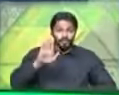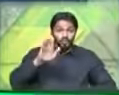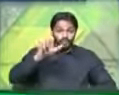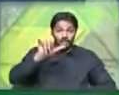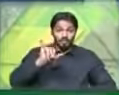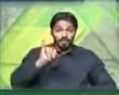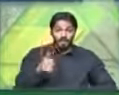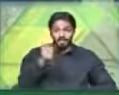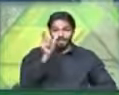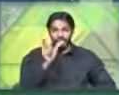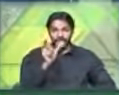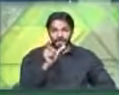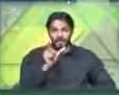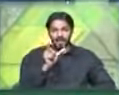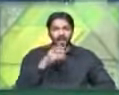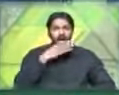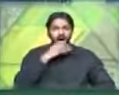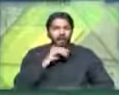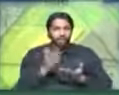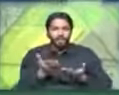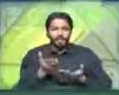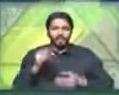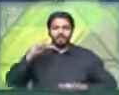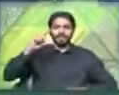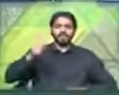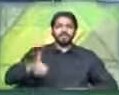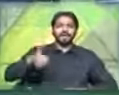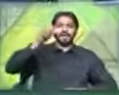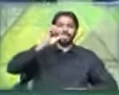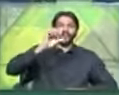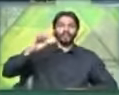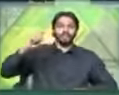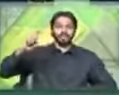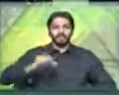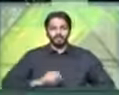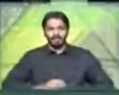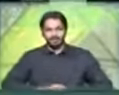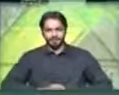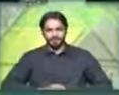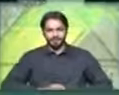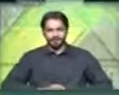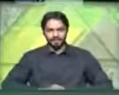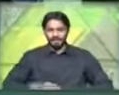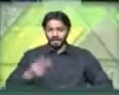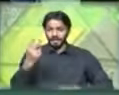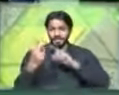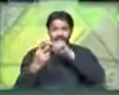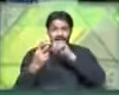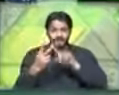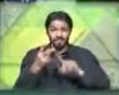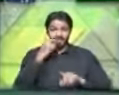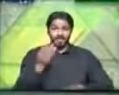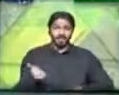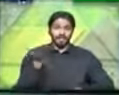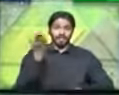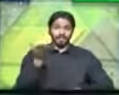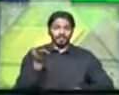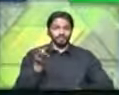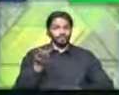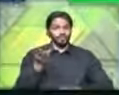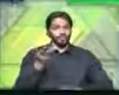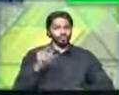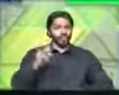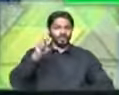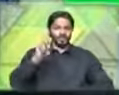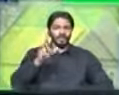نعم. وأرجو أن أنبه أيضا، كان نبيا في هذا التوقيت، كان كلف بالنبوة. نعم. وأرجو أن